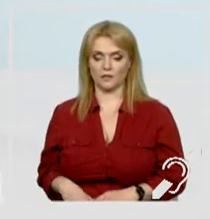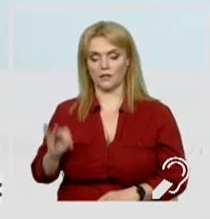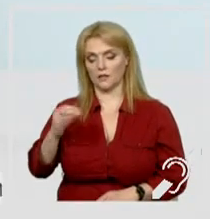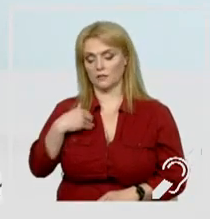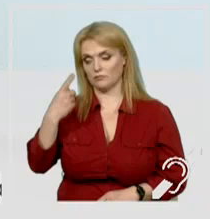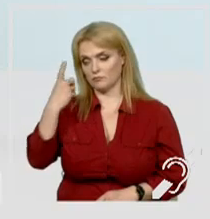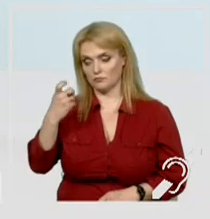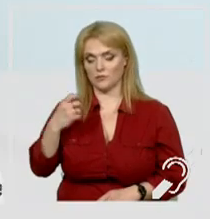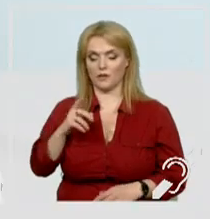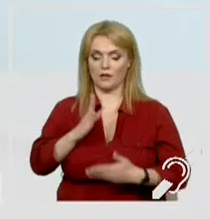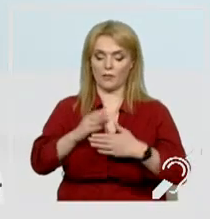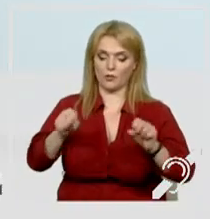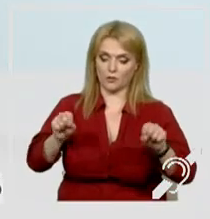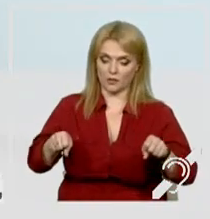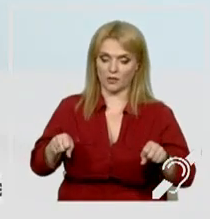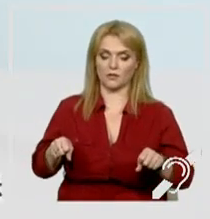posibilitatea unei